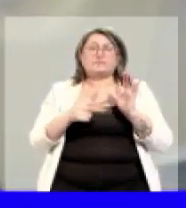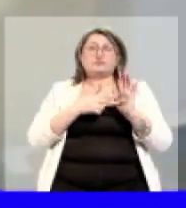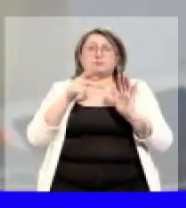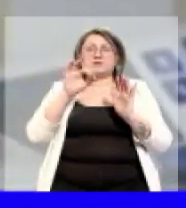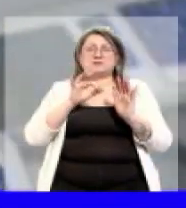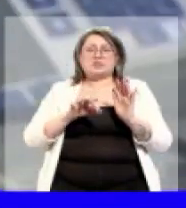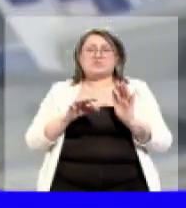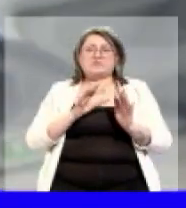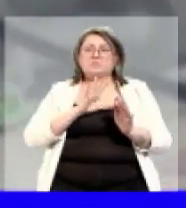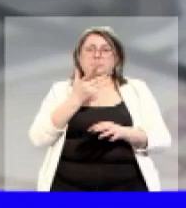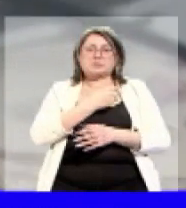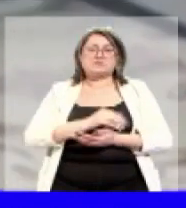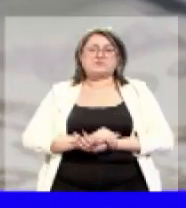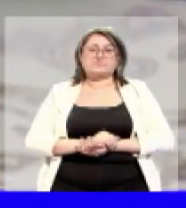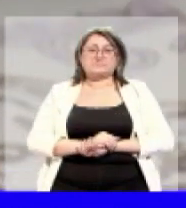алмаған.